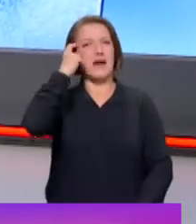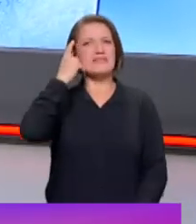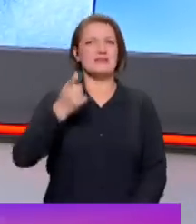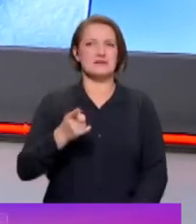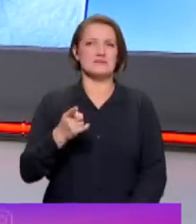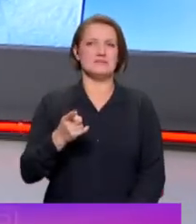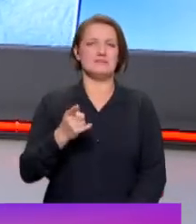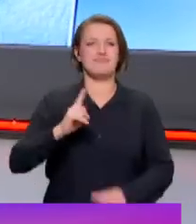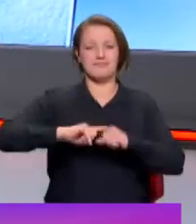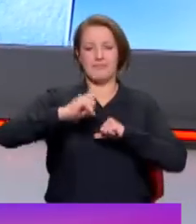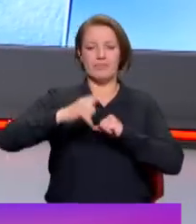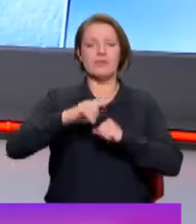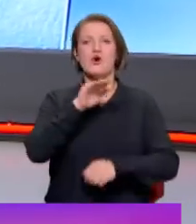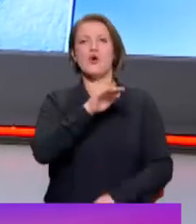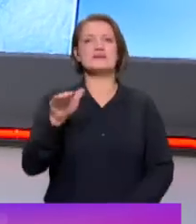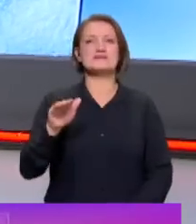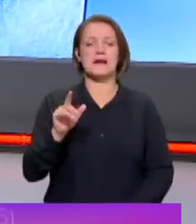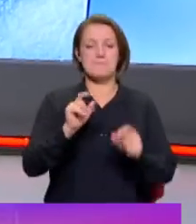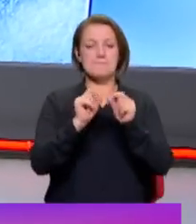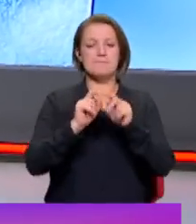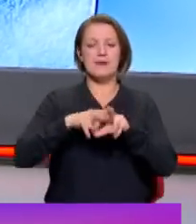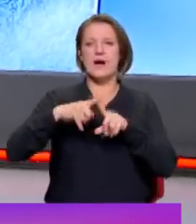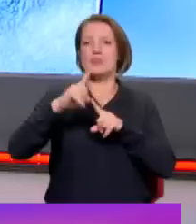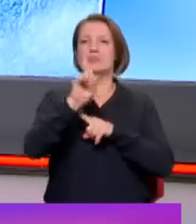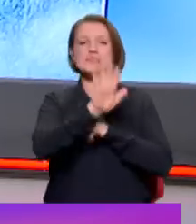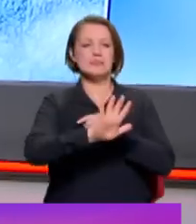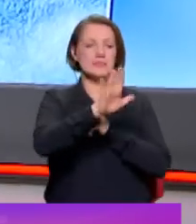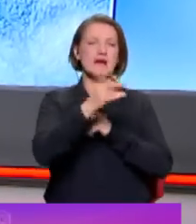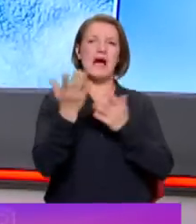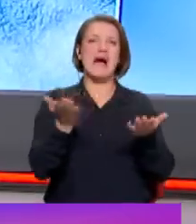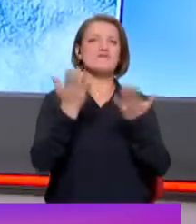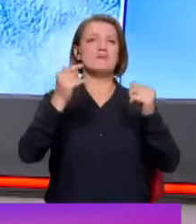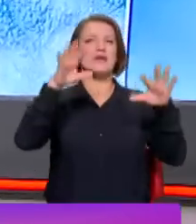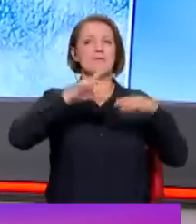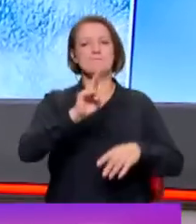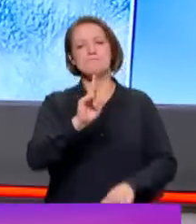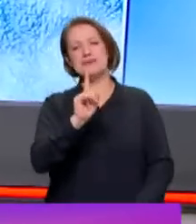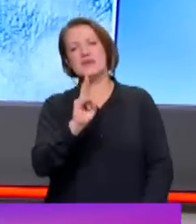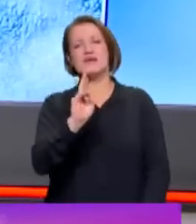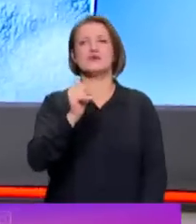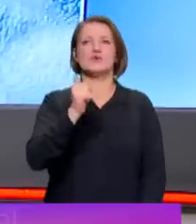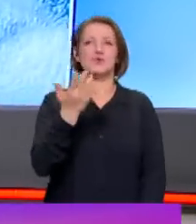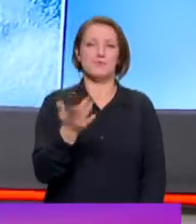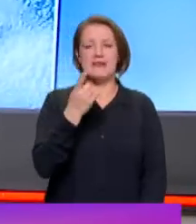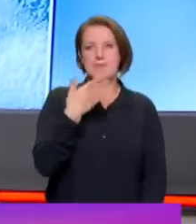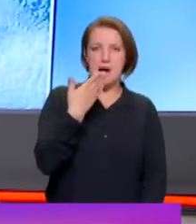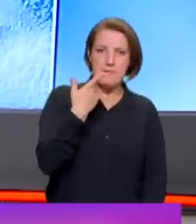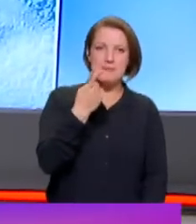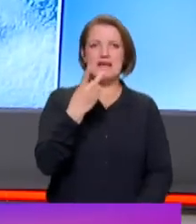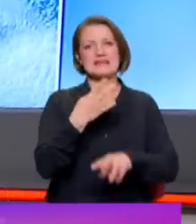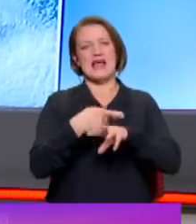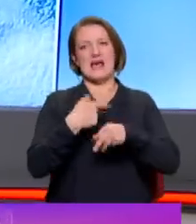Eee hafta ortasında batıda yeni bir yağışlı hava O da bir ik günlük O da en batıda bölgesel biraz Marmara biraz